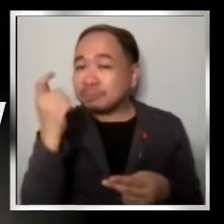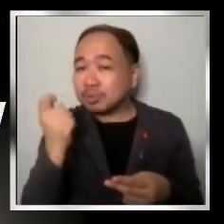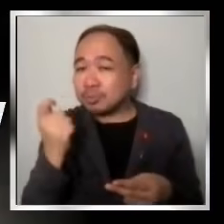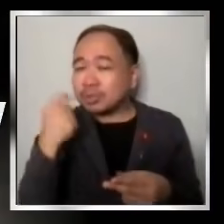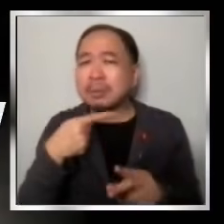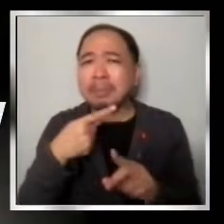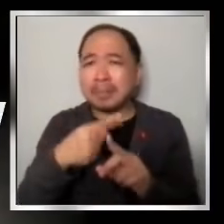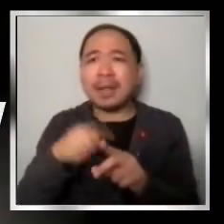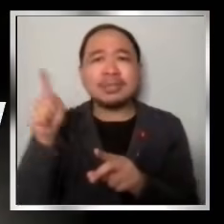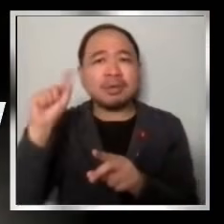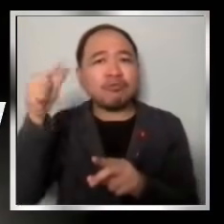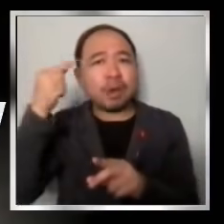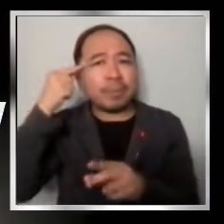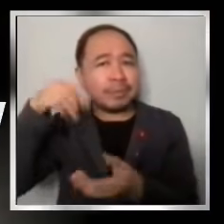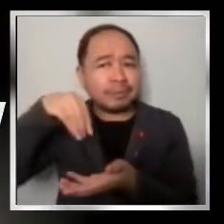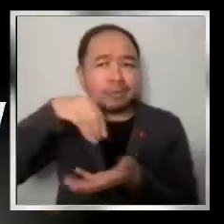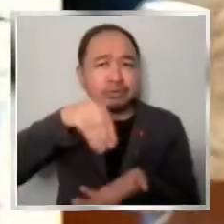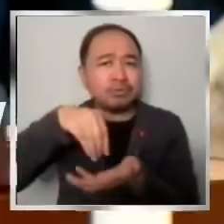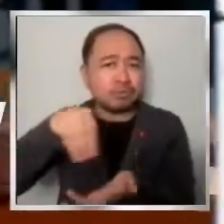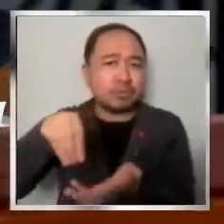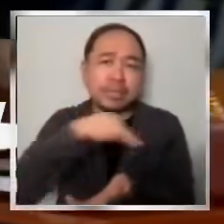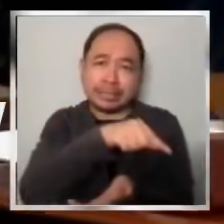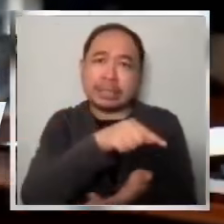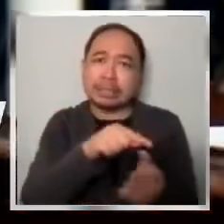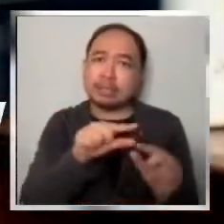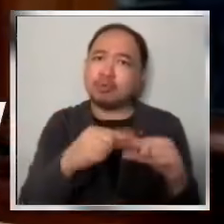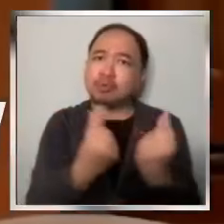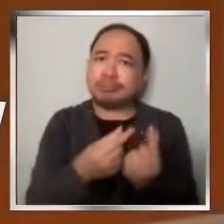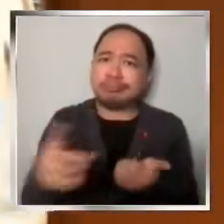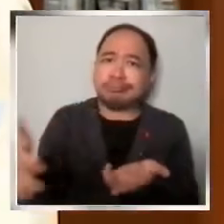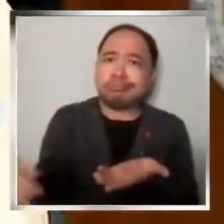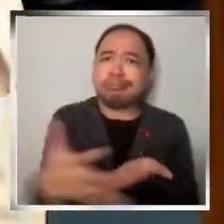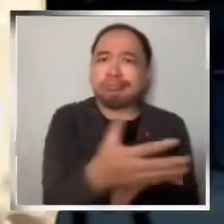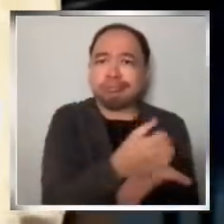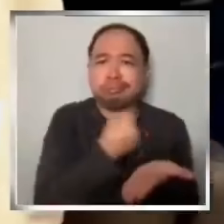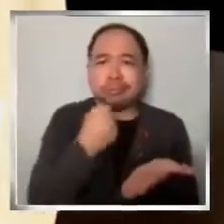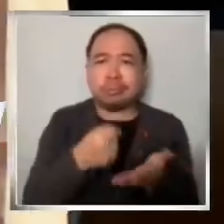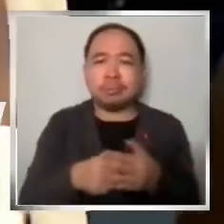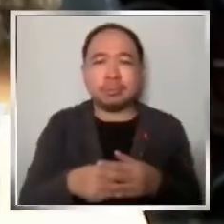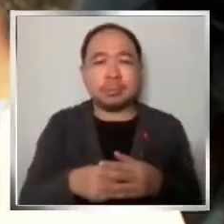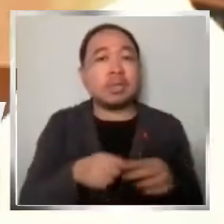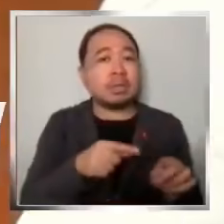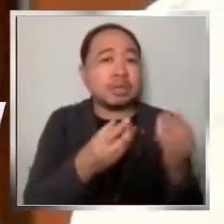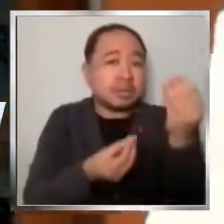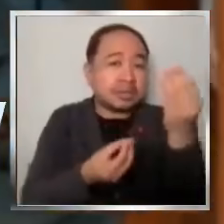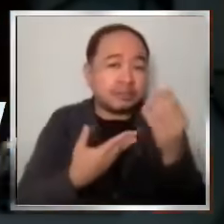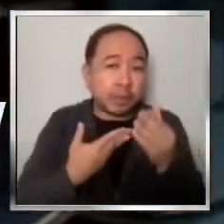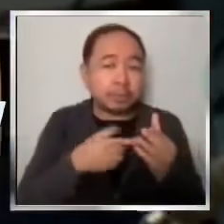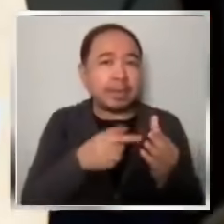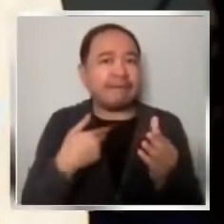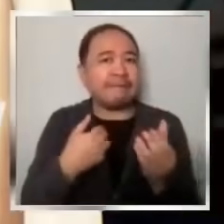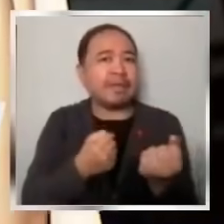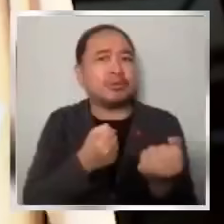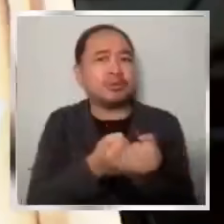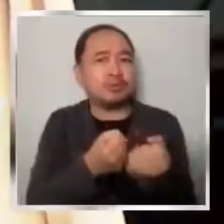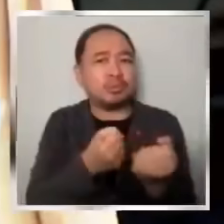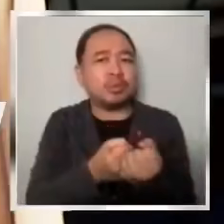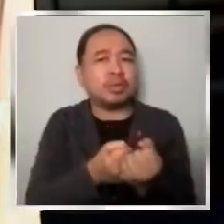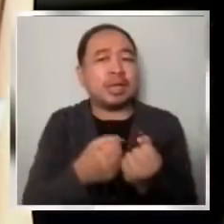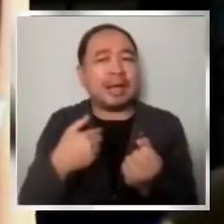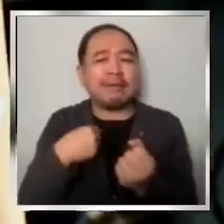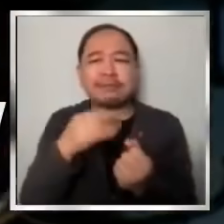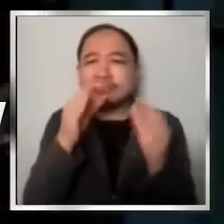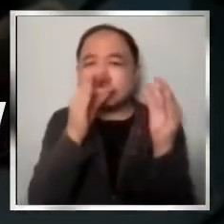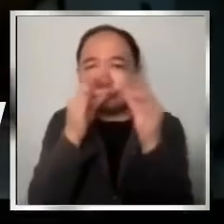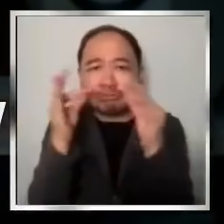gobyerno na ibinibigay sa mga miyembro nila. May natanggap din daw silang impormasyon na pinopondohan ng illegal na droga ang kulto at Human